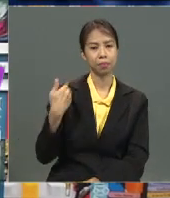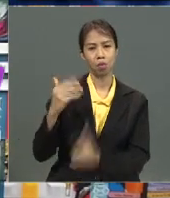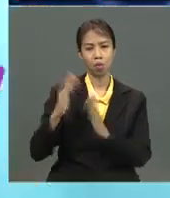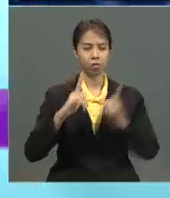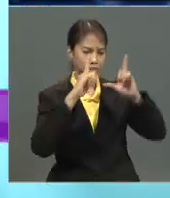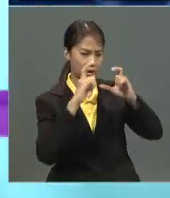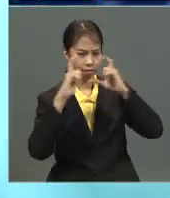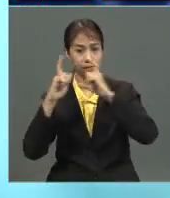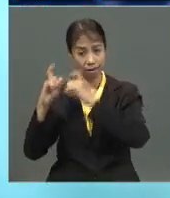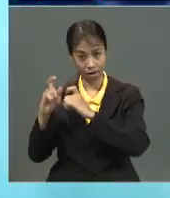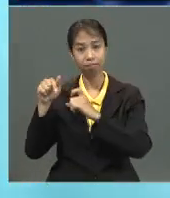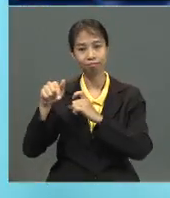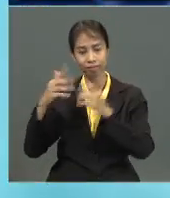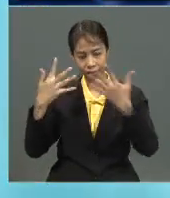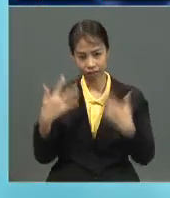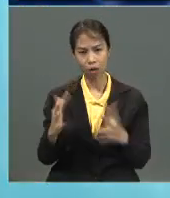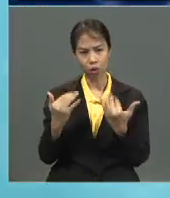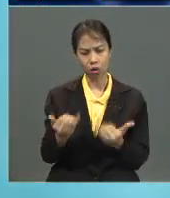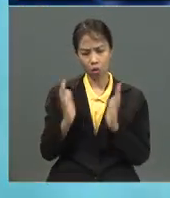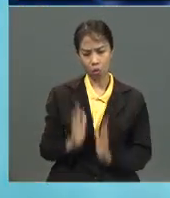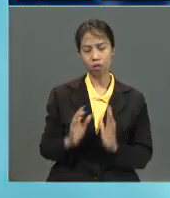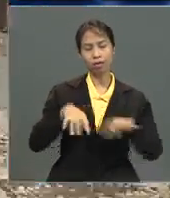ปีผ่านภาพถ่ายของผู้ร่วมกิจกรรมซึ่งในช่วงของการแพร่ระบาดโควีย์19ก็ส่งผลให้ผู้จัดงานปรับเปลี่ยนกิจกรรมจากการถ่ายภาพสถานที่จริงเป็นถ่ายภาพจากที่บ้านผ่านสิ่งของวัตถุการใช้เทคนิคแสงเงาและองค์ประกอบของภาพถ่ายสะท้อนถึงช่วงเวลาในแต่ละยุคของถนนราชดำเนินครับ